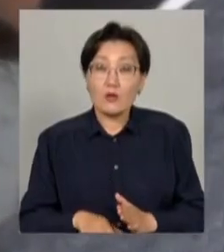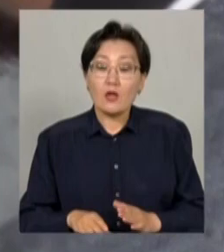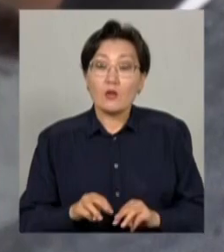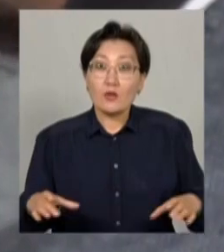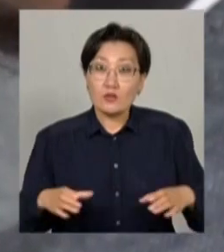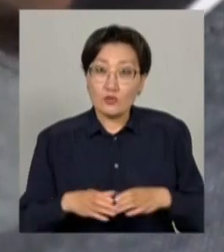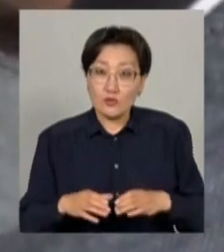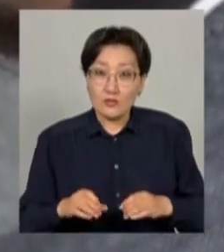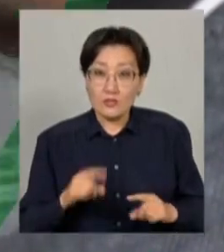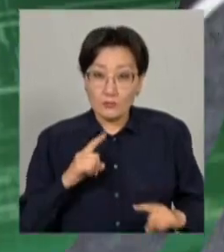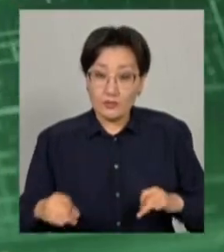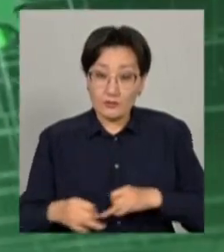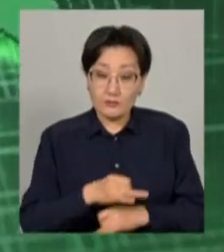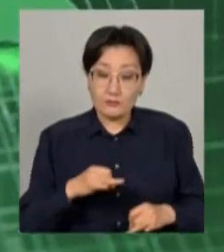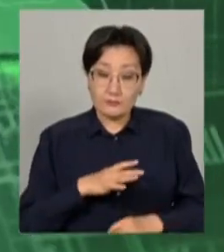отырысында талқыланды.